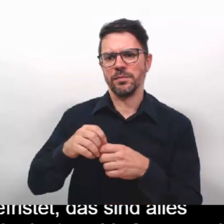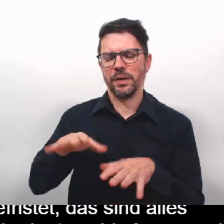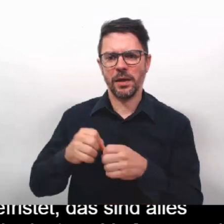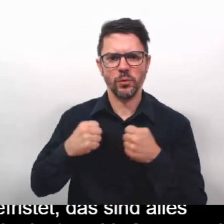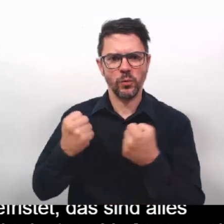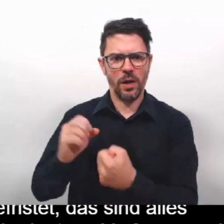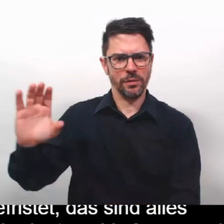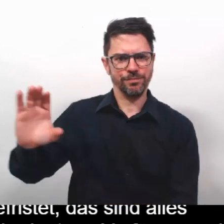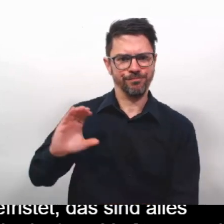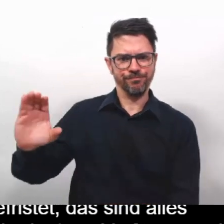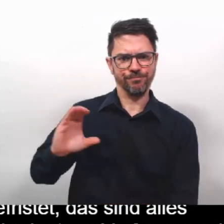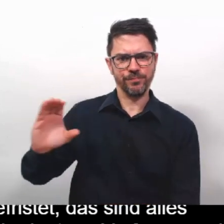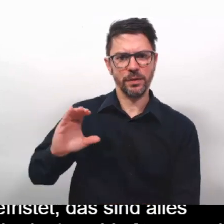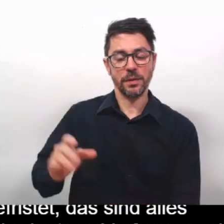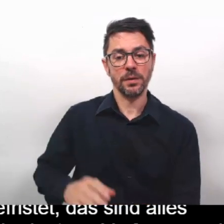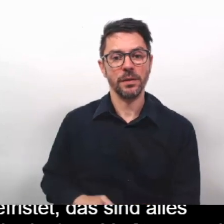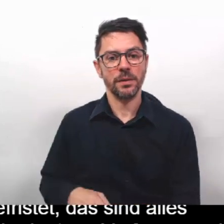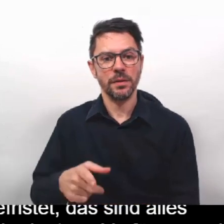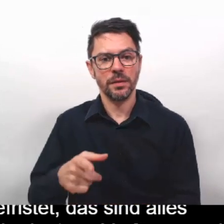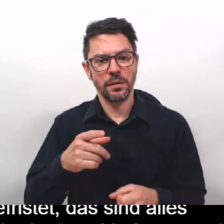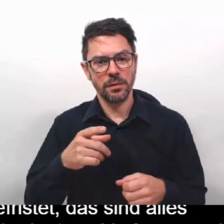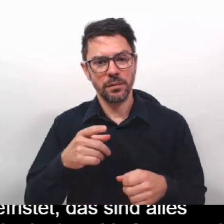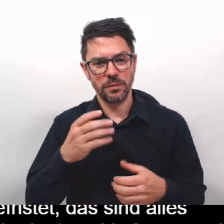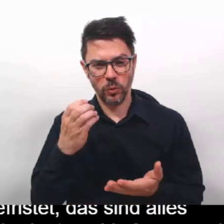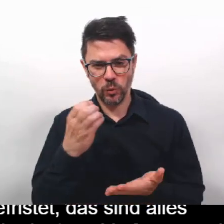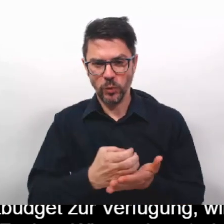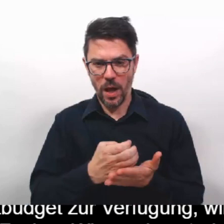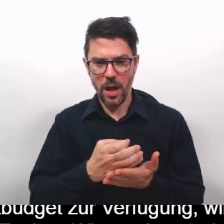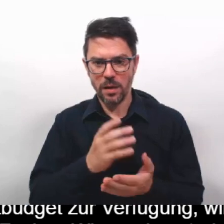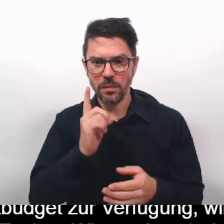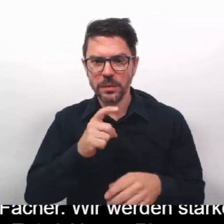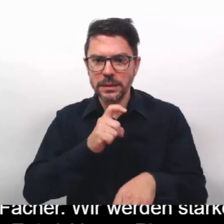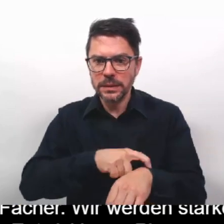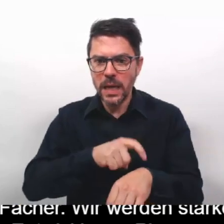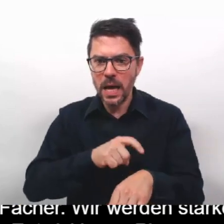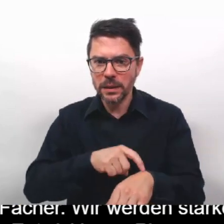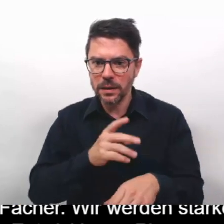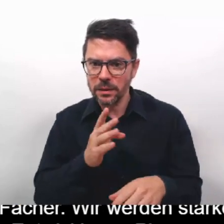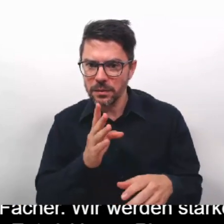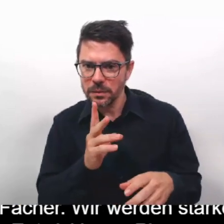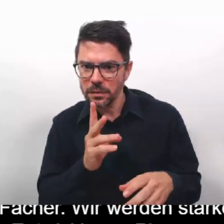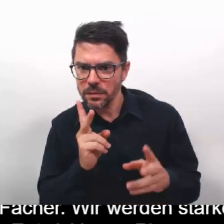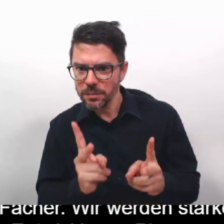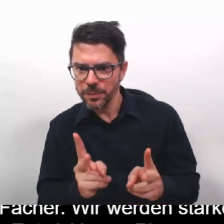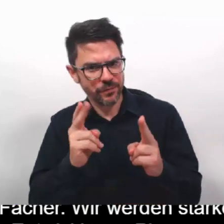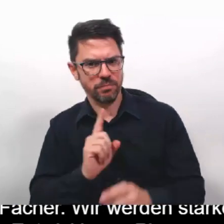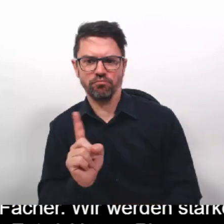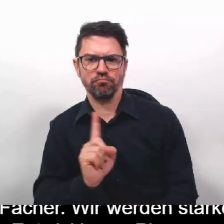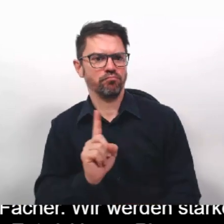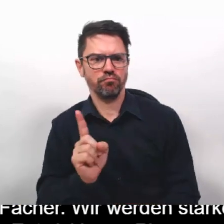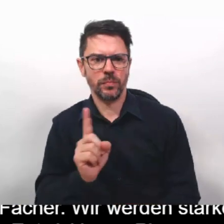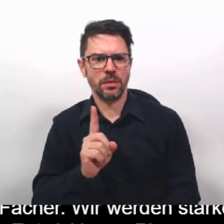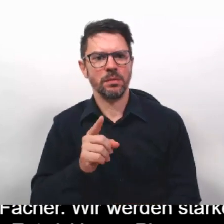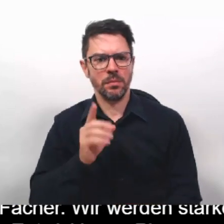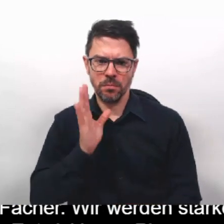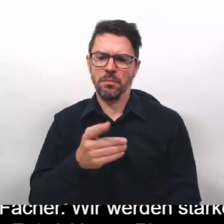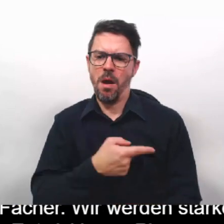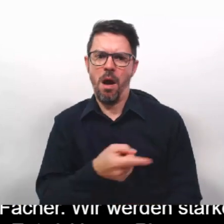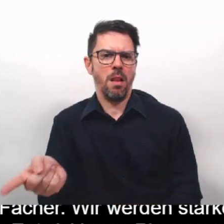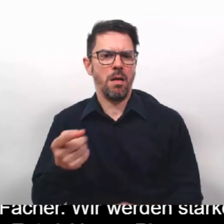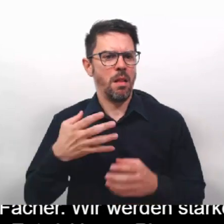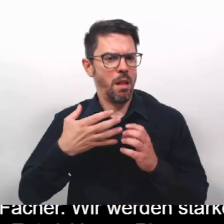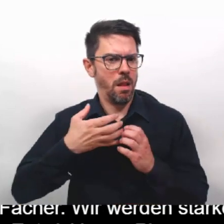selber vorträgen wollen, ist ja der nächste Punkt. Wir geben die Möglichkeit, volle Freiheit für die Binnenorganisation wahrzunehmen.